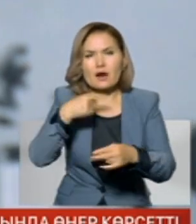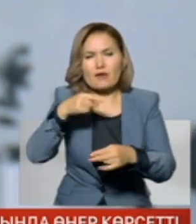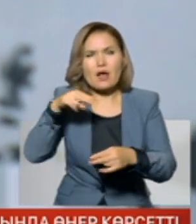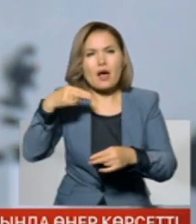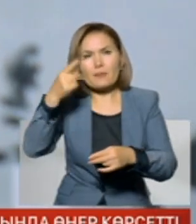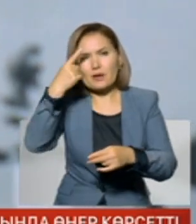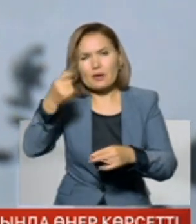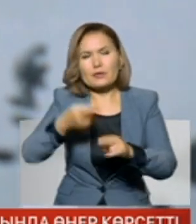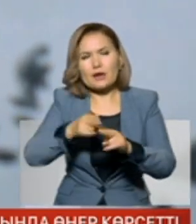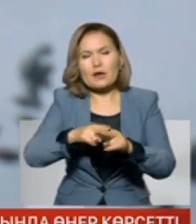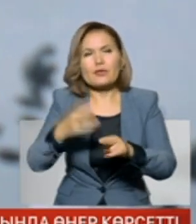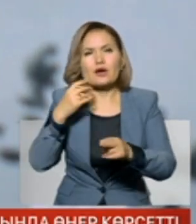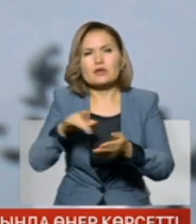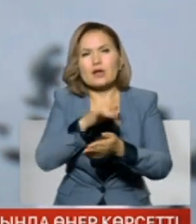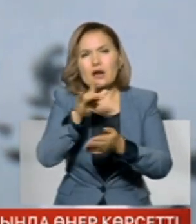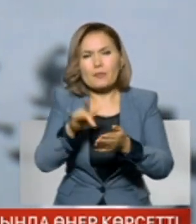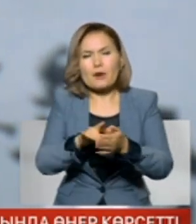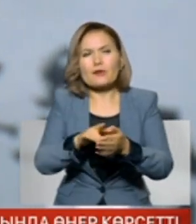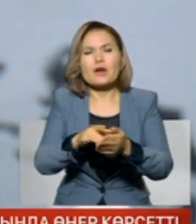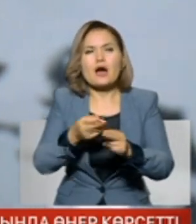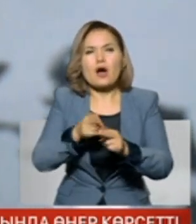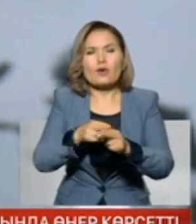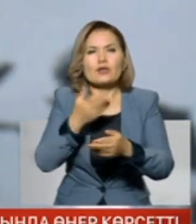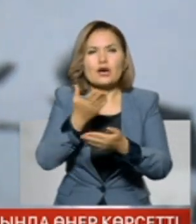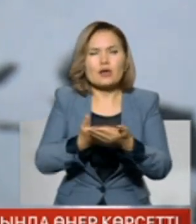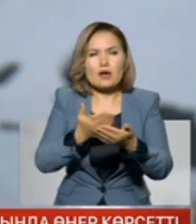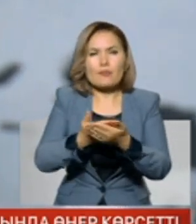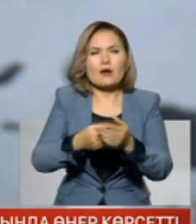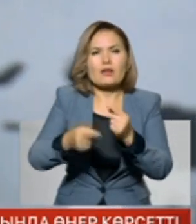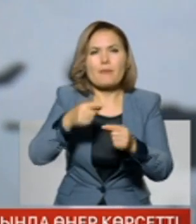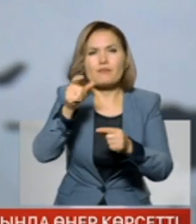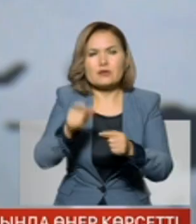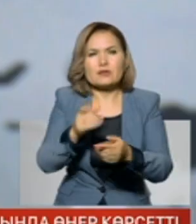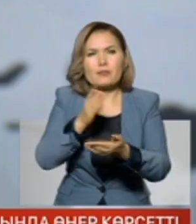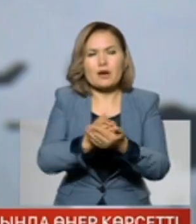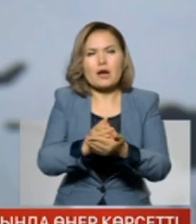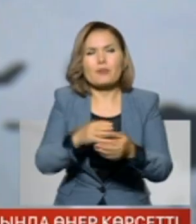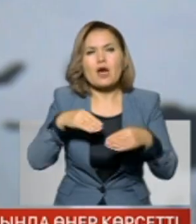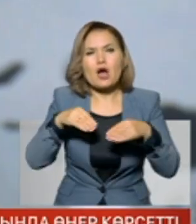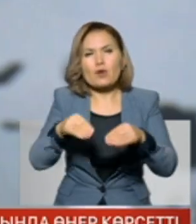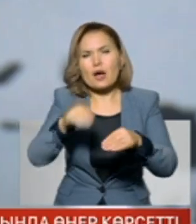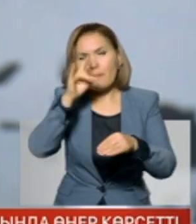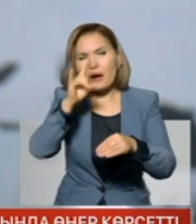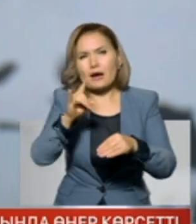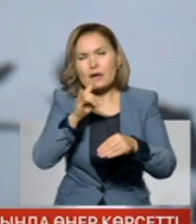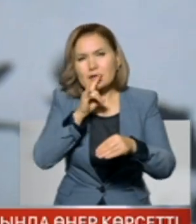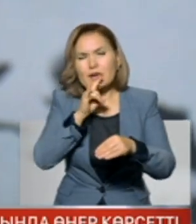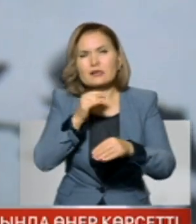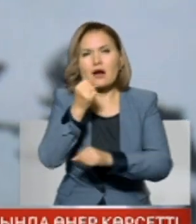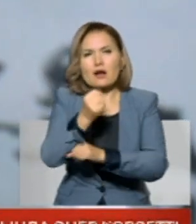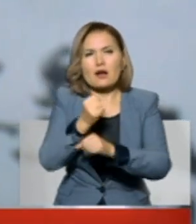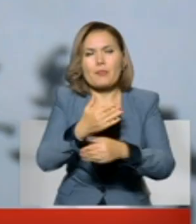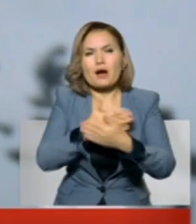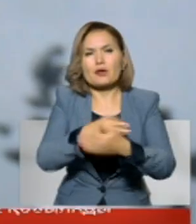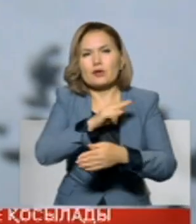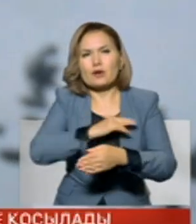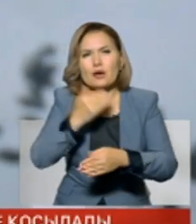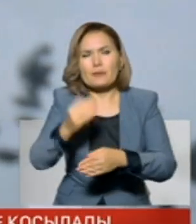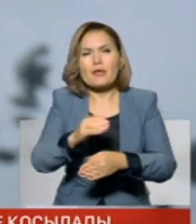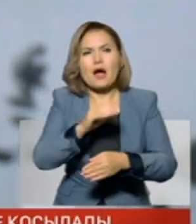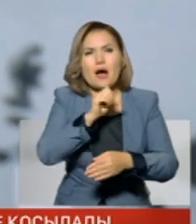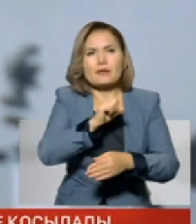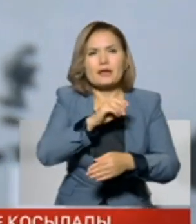Сыр өңірінде өзгелерге үлгі көрсетіп жүрген шаруашылықтар бар. Күріш өсіріп, Қазақстанның еңбегері атанған Абзал Ералиев